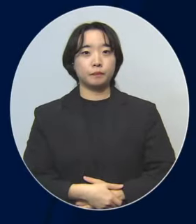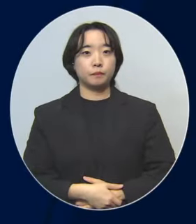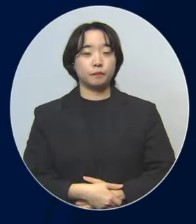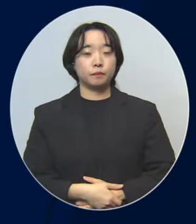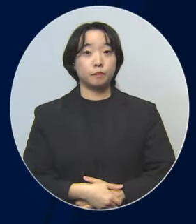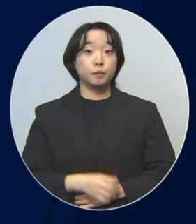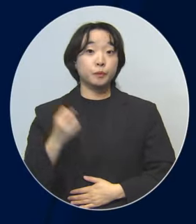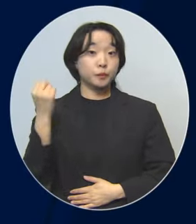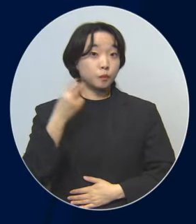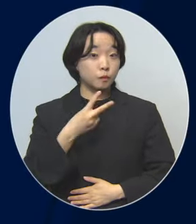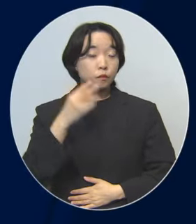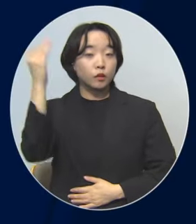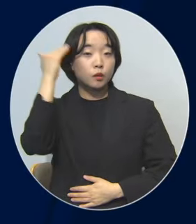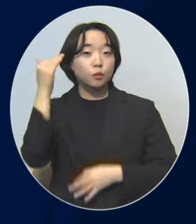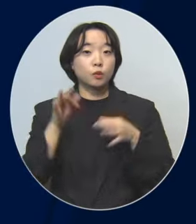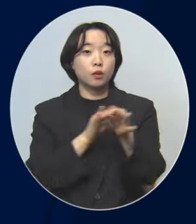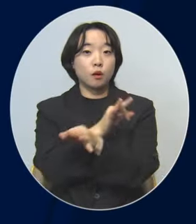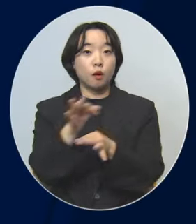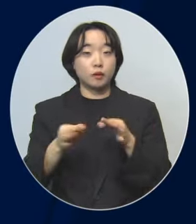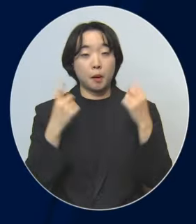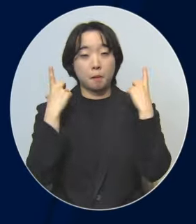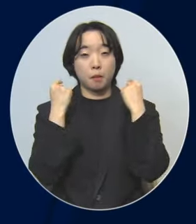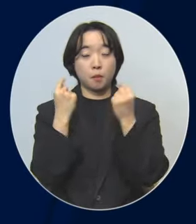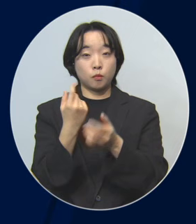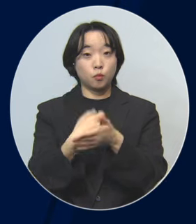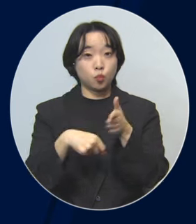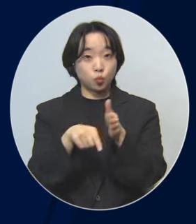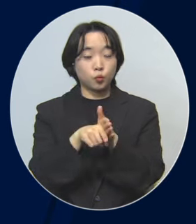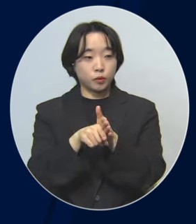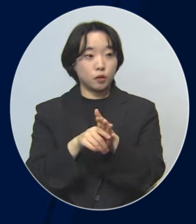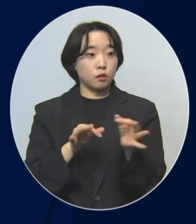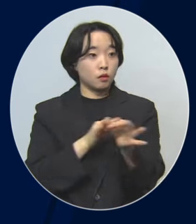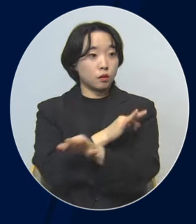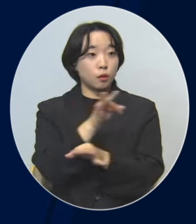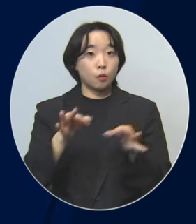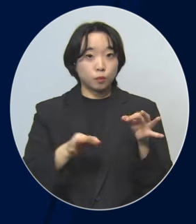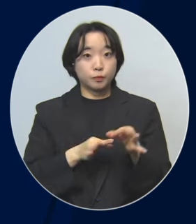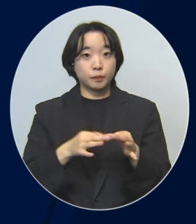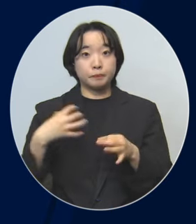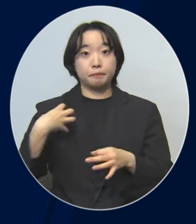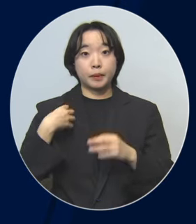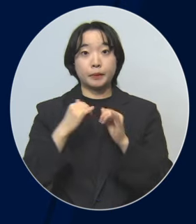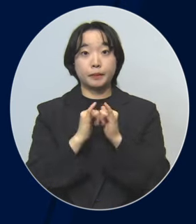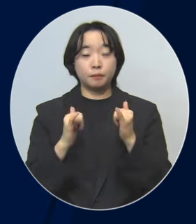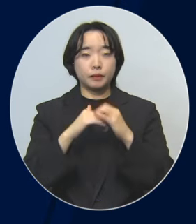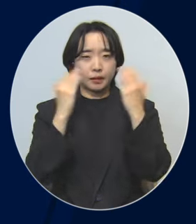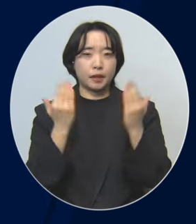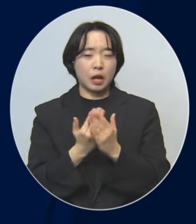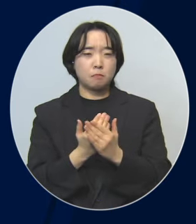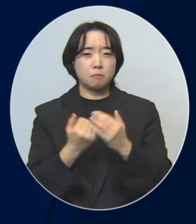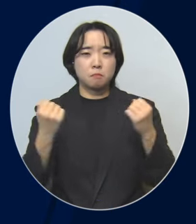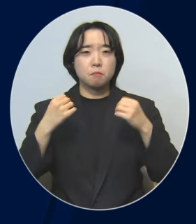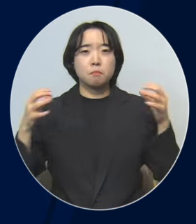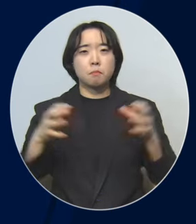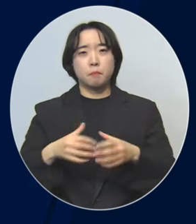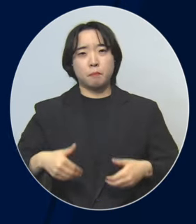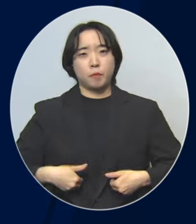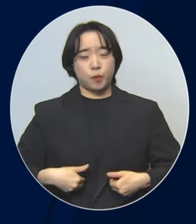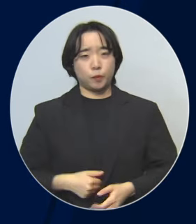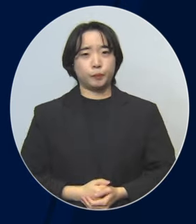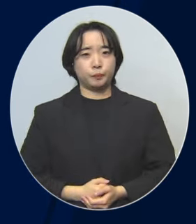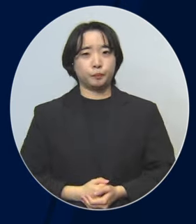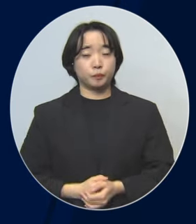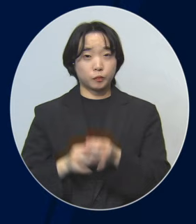덧붙여 우리 경제가 안정적으로 돌아가기 위해 경제주체들이 합심하는 것이 그 어느 때보다 중요하다며 투자 고용 소비